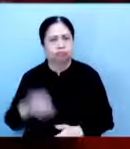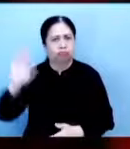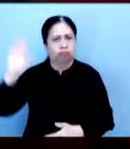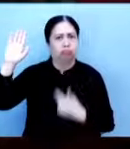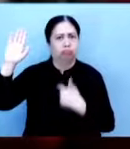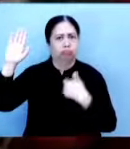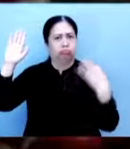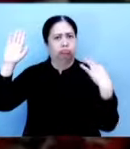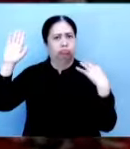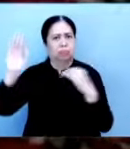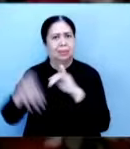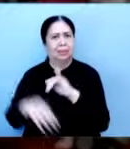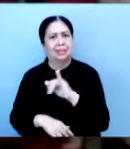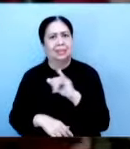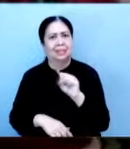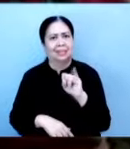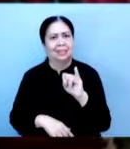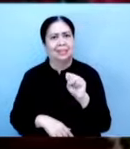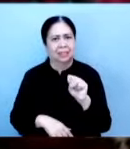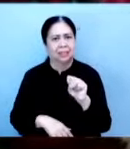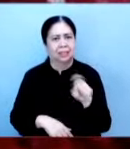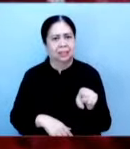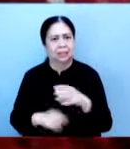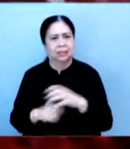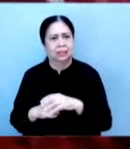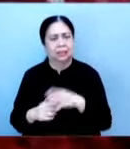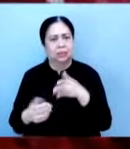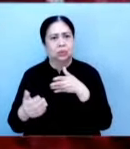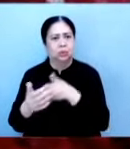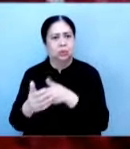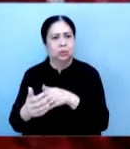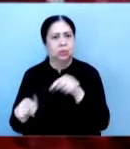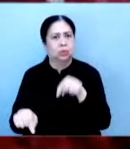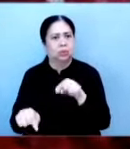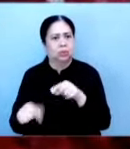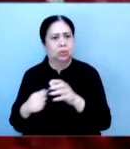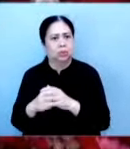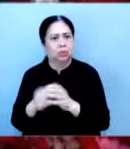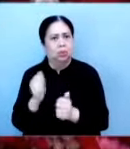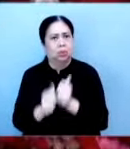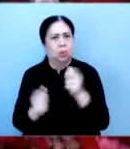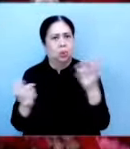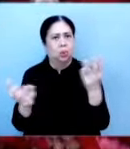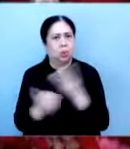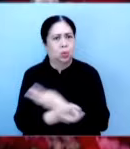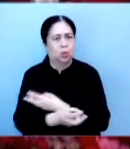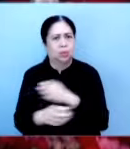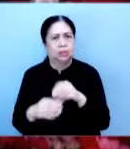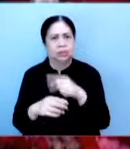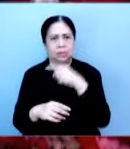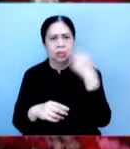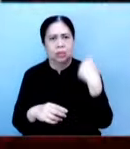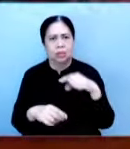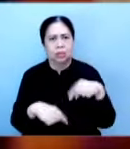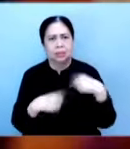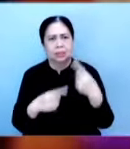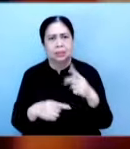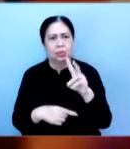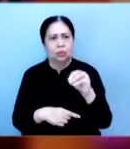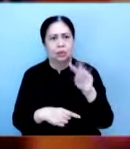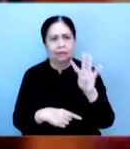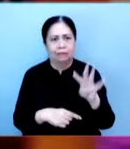Islamic state of Iraq and Syria o ISIS ang pagatake ito raw ang pinakamalalang pag-atake sa rusia mula noong 2004